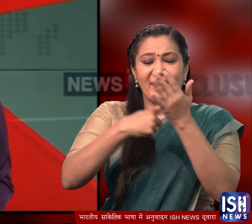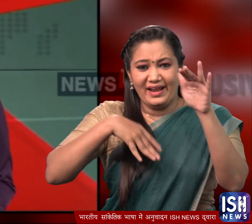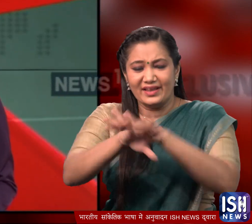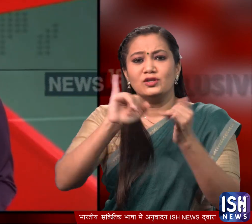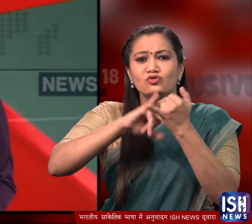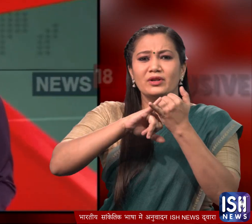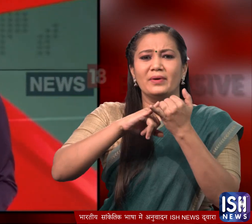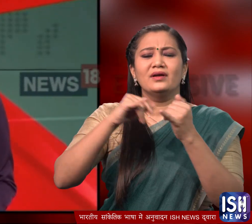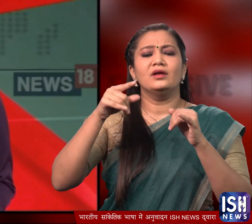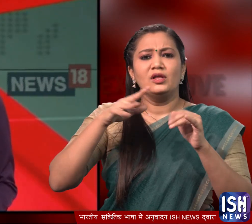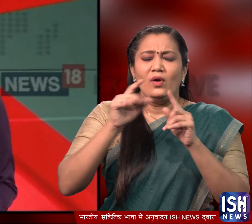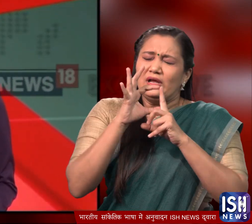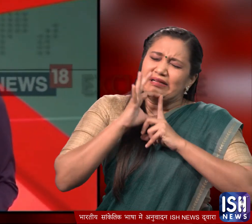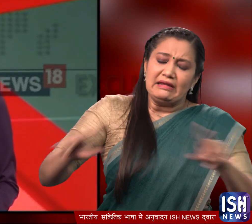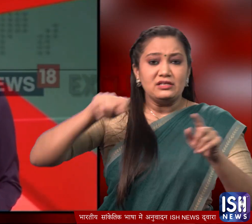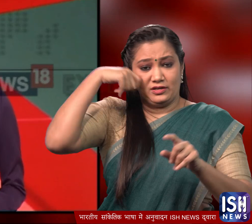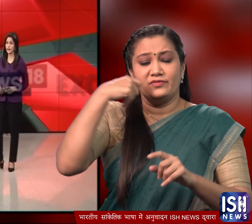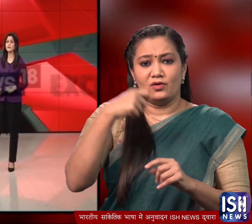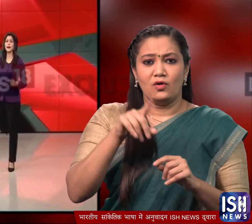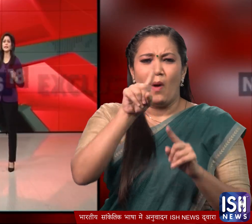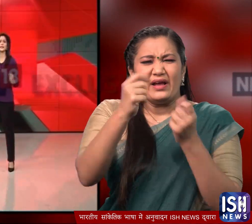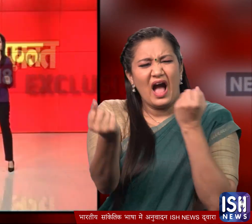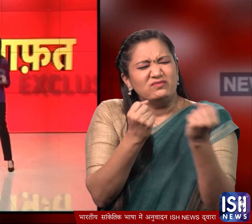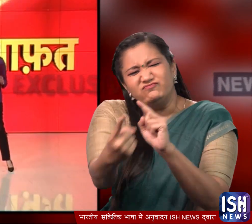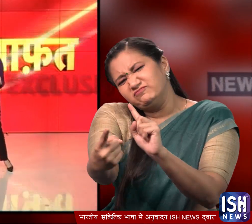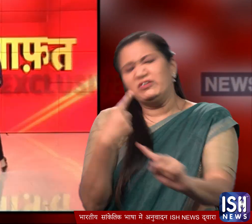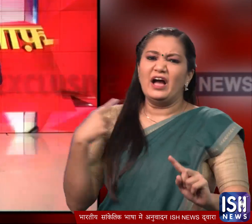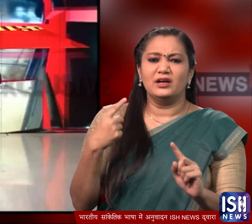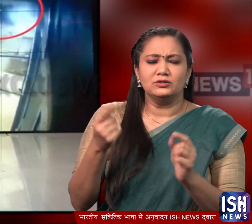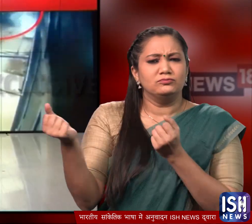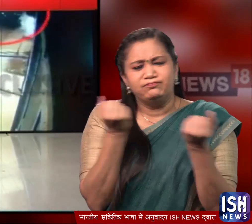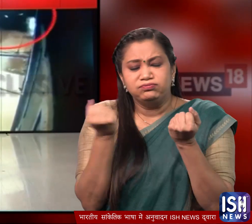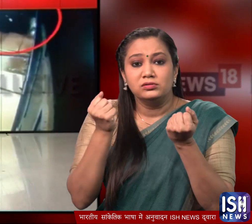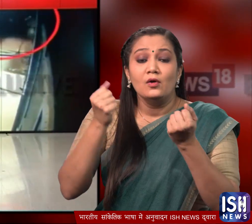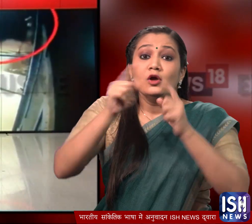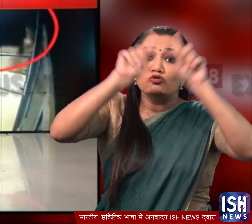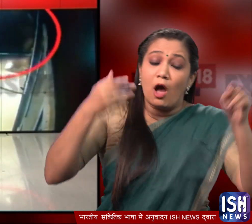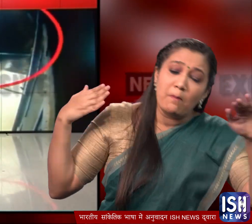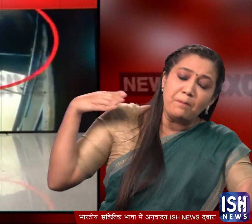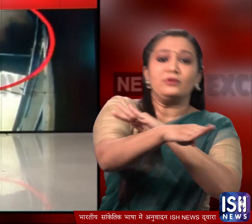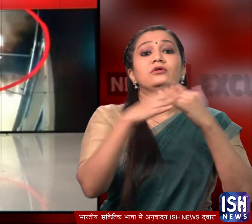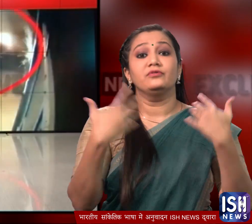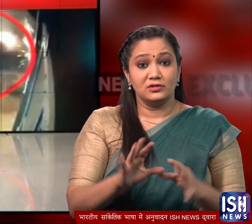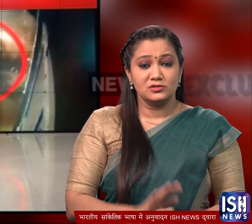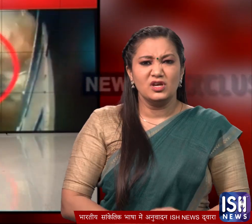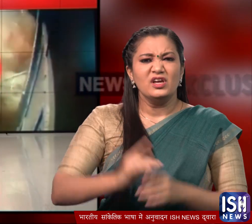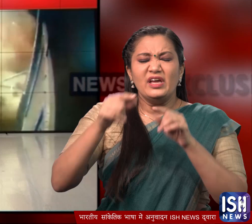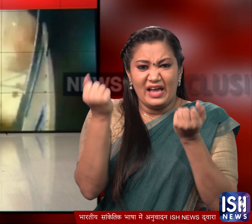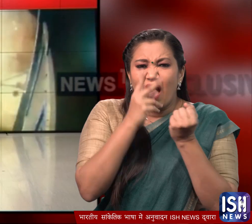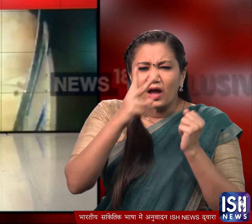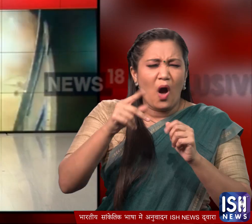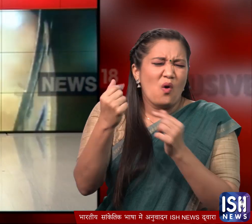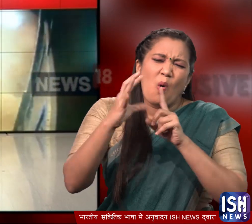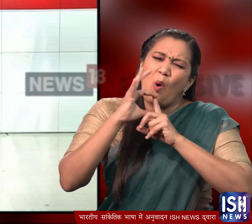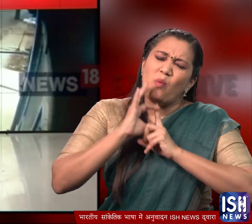हरियाणा के सोनीपत से रोंगटे खड़े कर देने वाला वीडियो सामने आया। वहां एक तेज रफ्तार कार बेकाबू होकर दुकान के अंदर घुस गई। हादसे के वक्त कार की